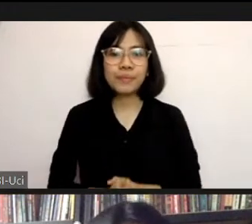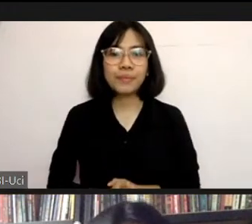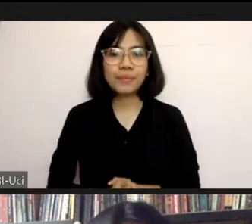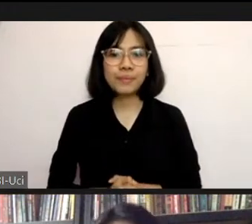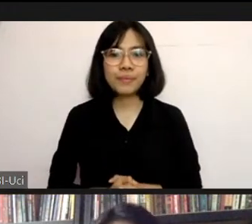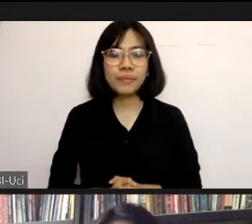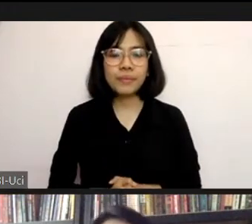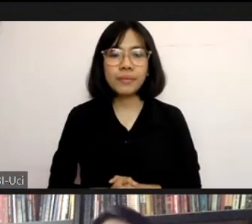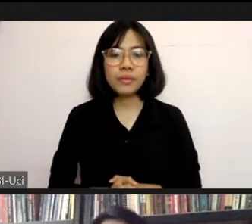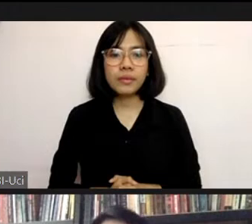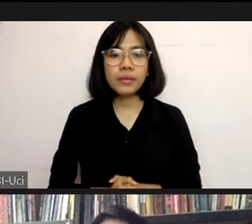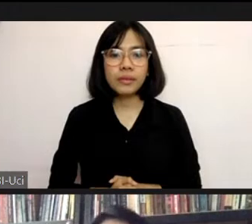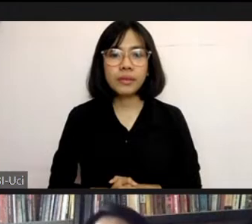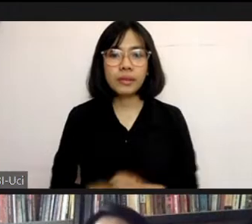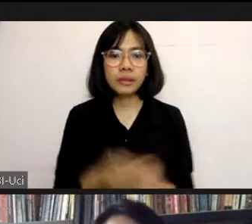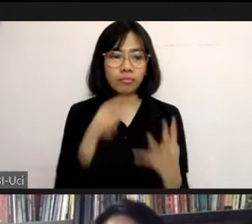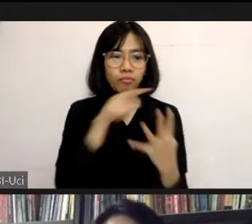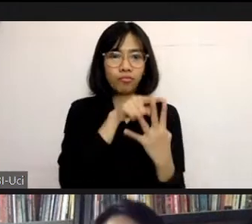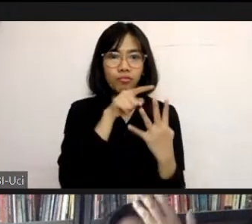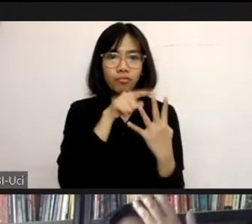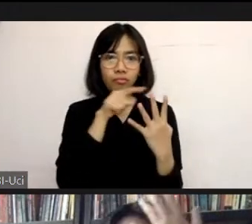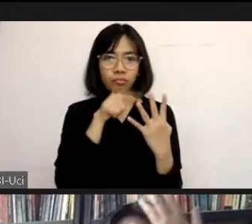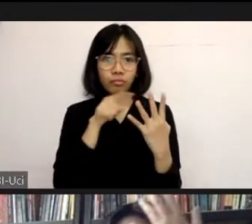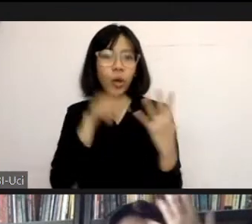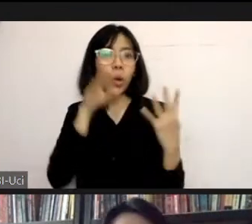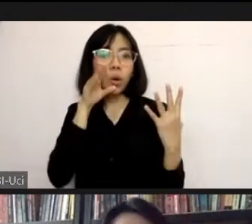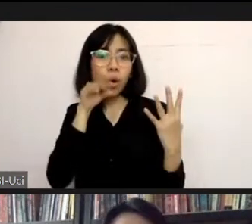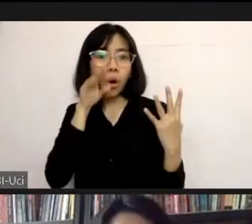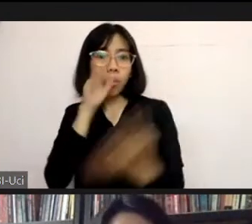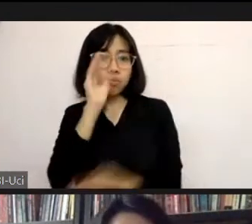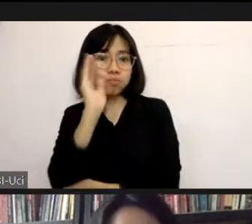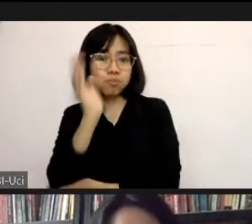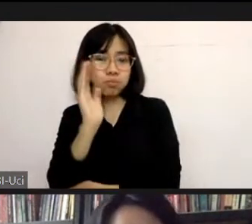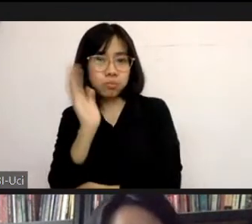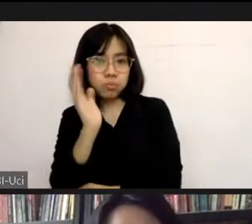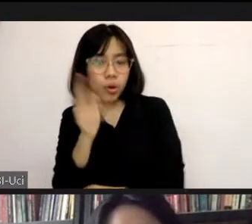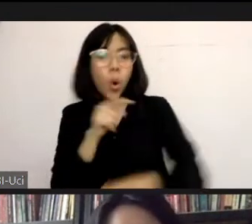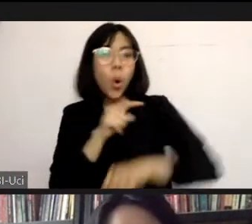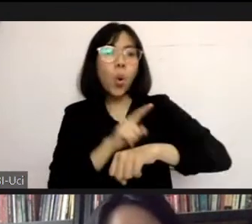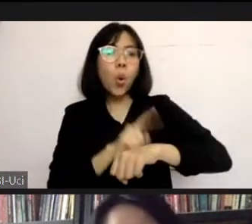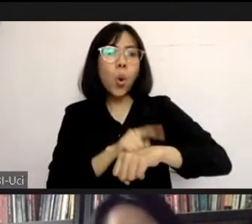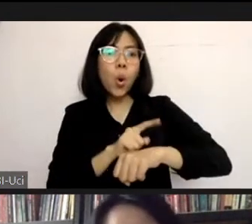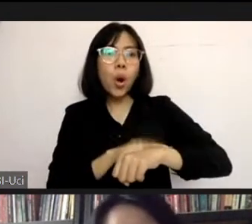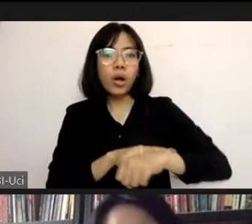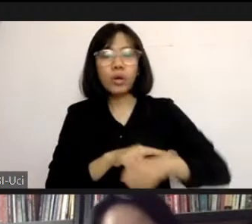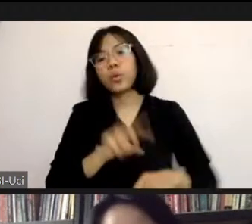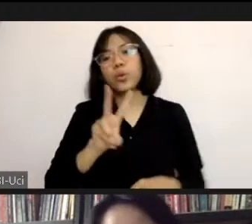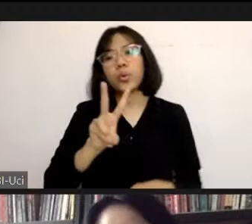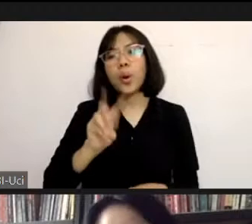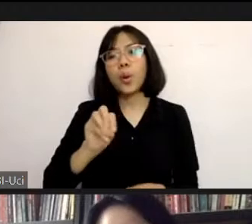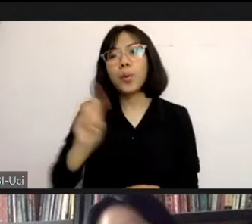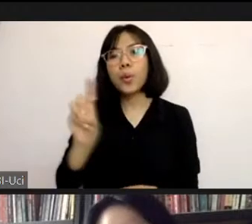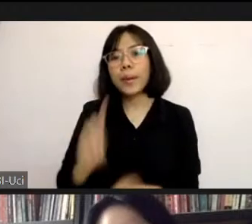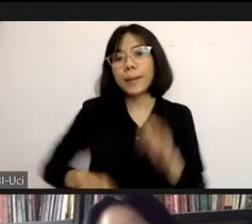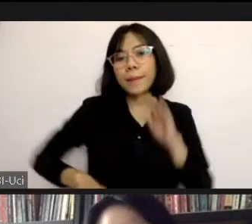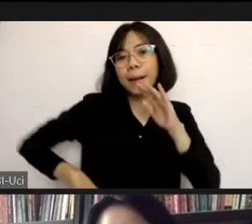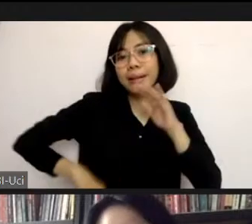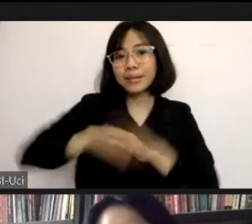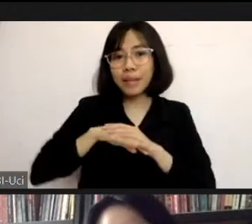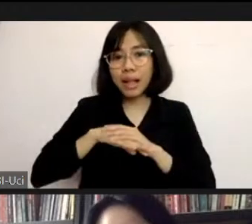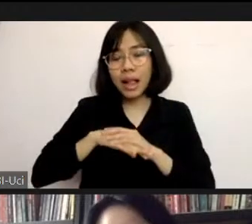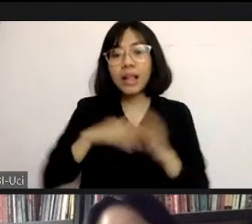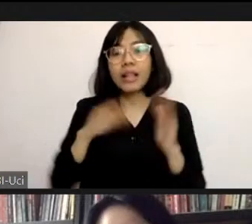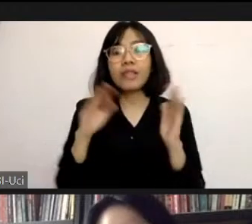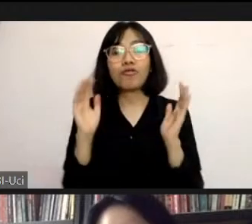setiap pembicara akan punya kesempatan untuk menyampaikan pemaparannya masing-masing maksimal selama 20 menit. Nanti